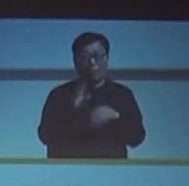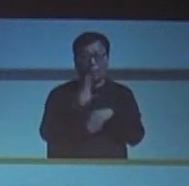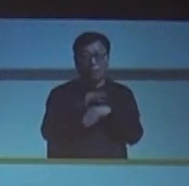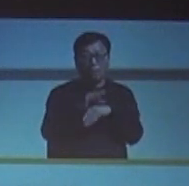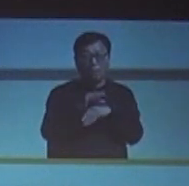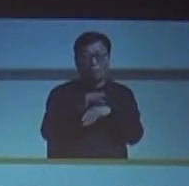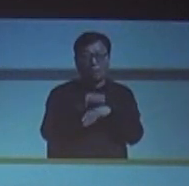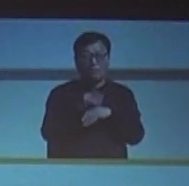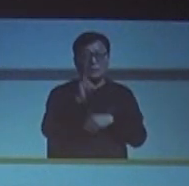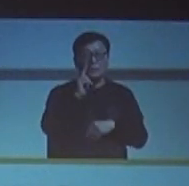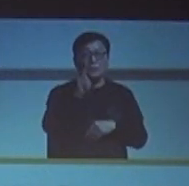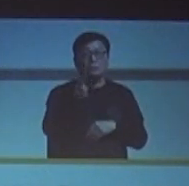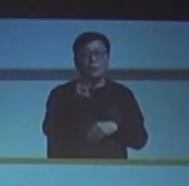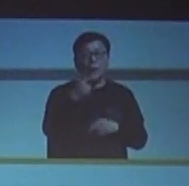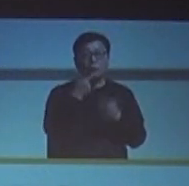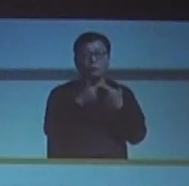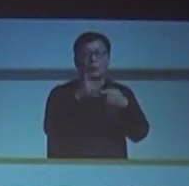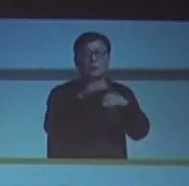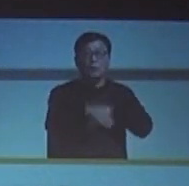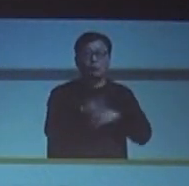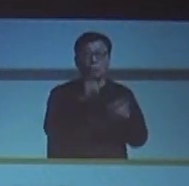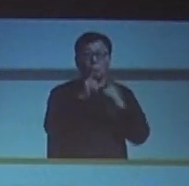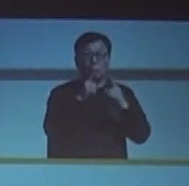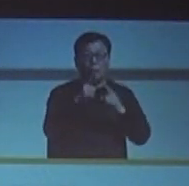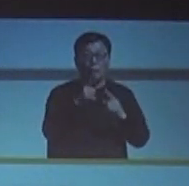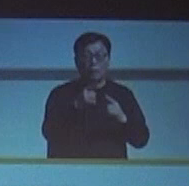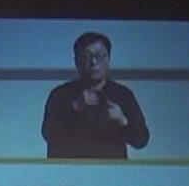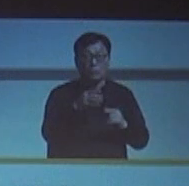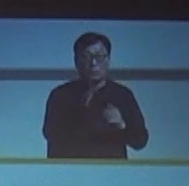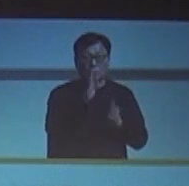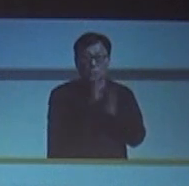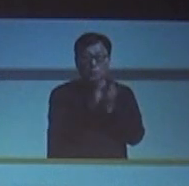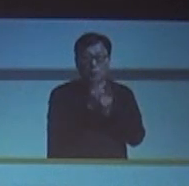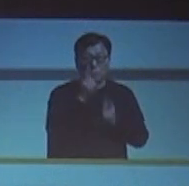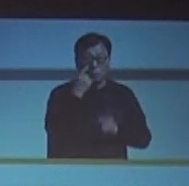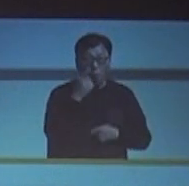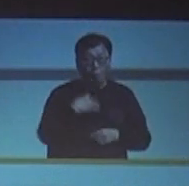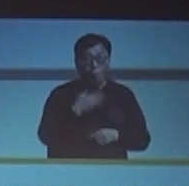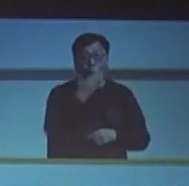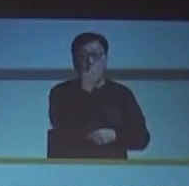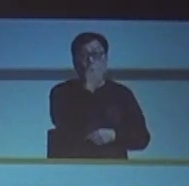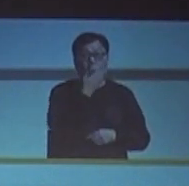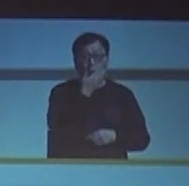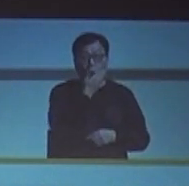김병희 신부님 방송으로 격한 사투리 듣다가 실물로 뵈니 완전 귀요미네요. 야.